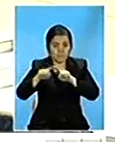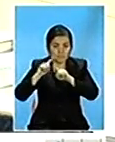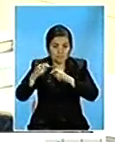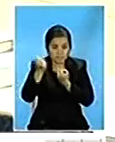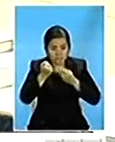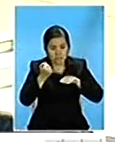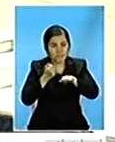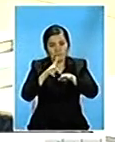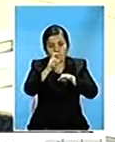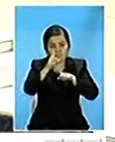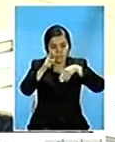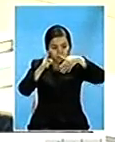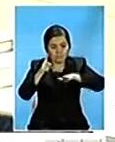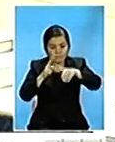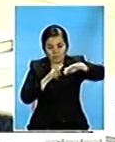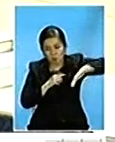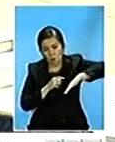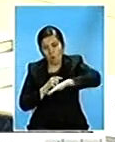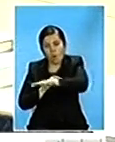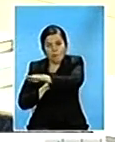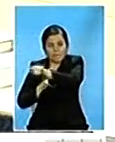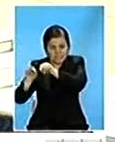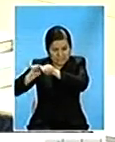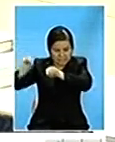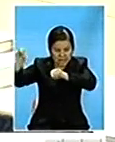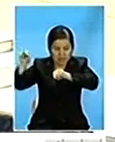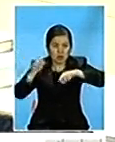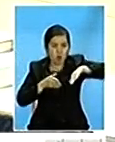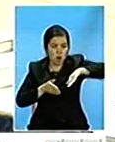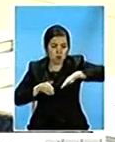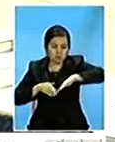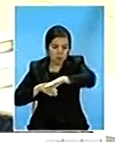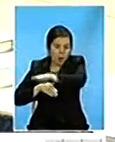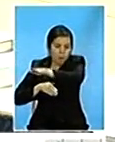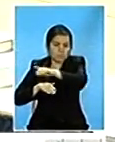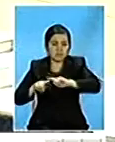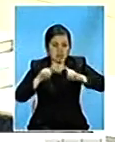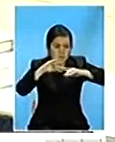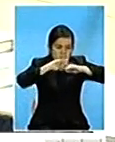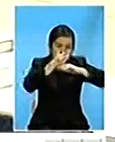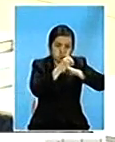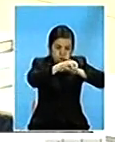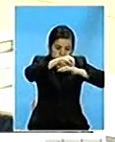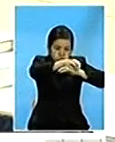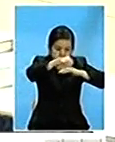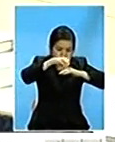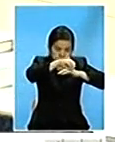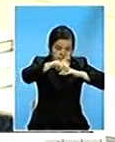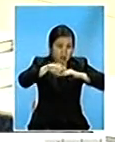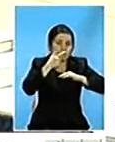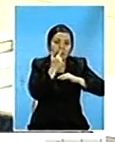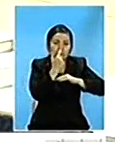แต่นี้ถนนไม่ดีครับมีถนนแต่ว่าบางแห่งก็ยังเป็นลูกรังอยู่ครับก็อยากท่านเร่งรัดสายนี้ห